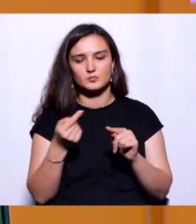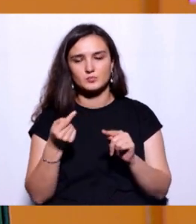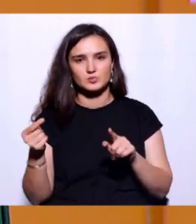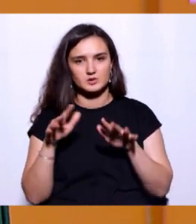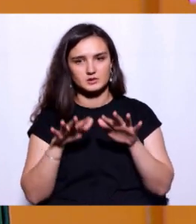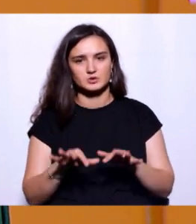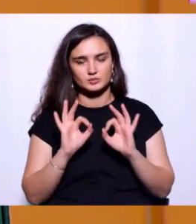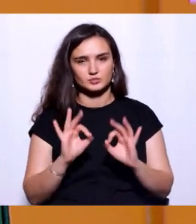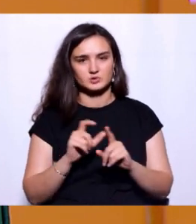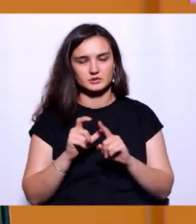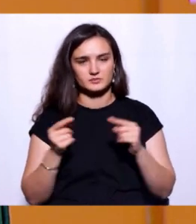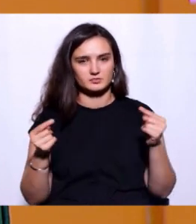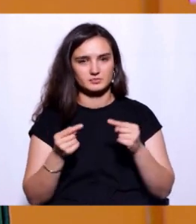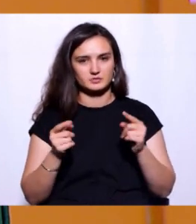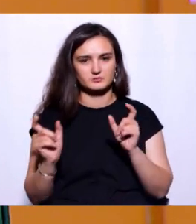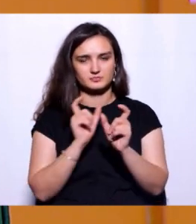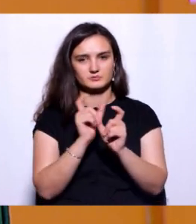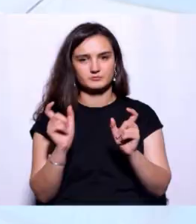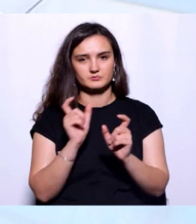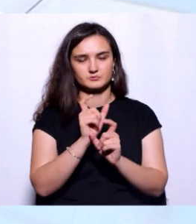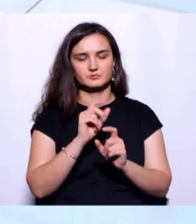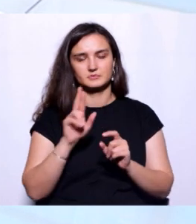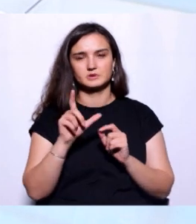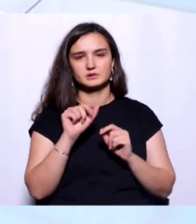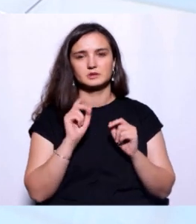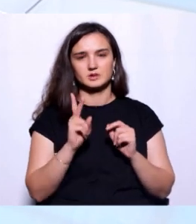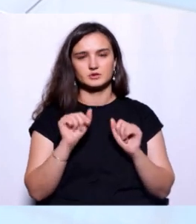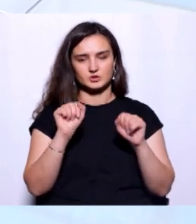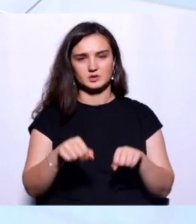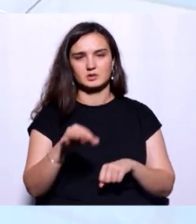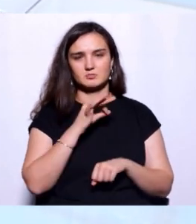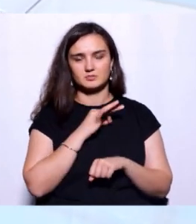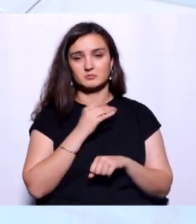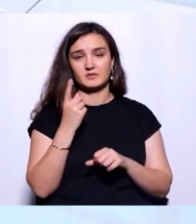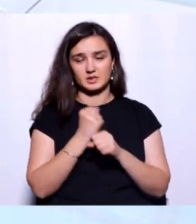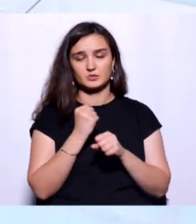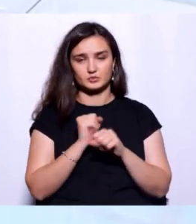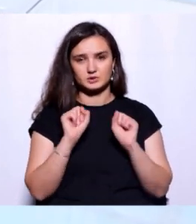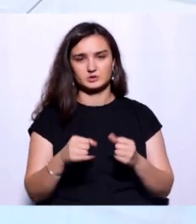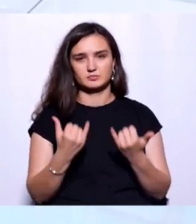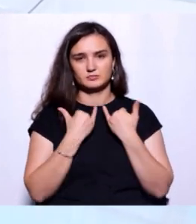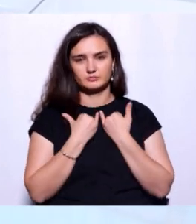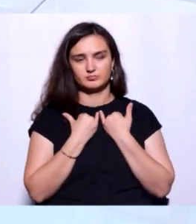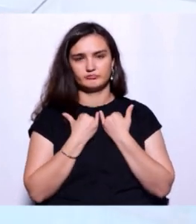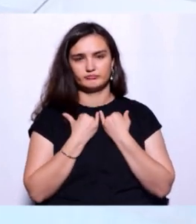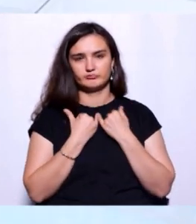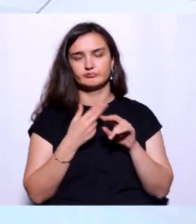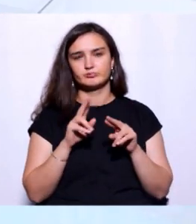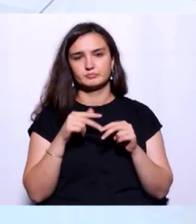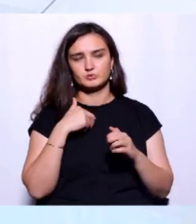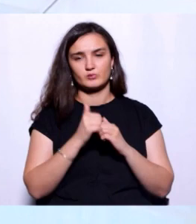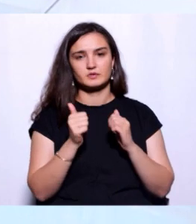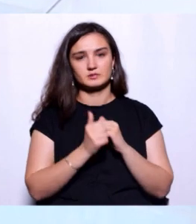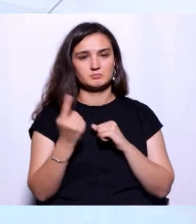ადგილები სწორი სიტყვებით. And Zach, yes. Can you do the first one for me? Because I'm always